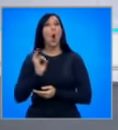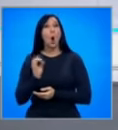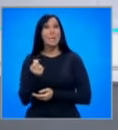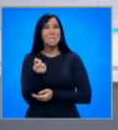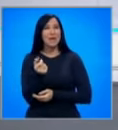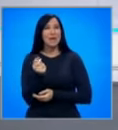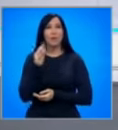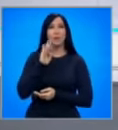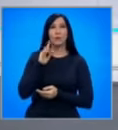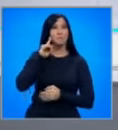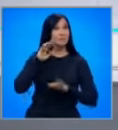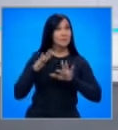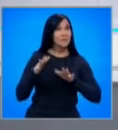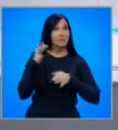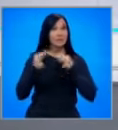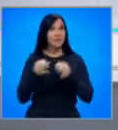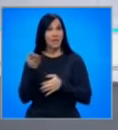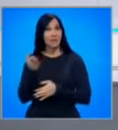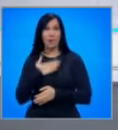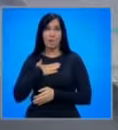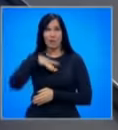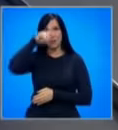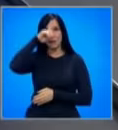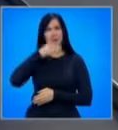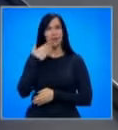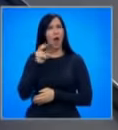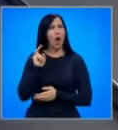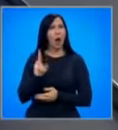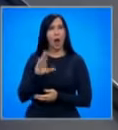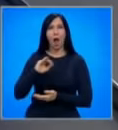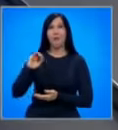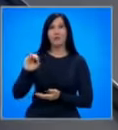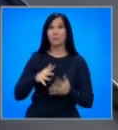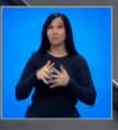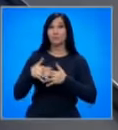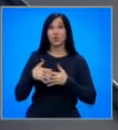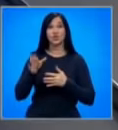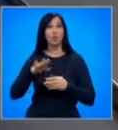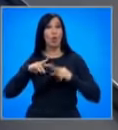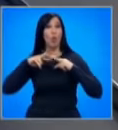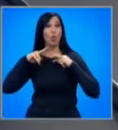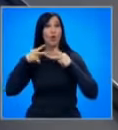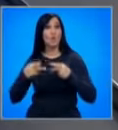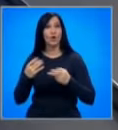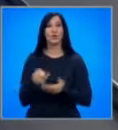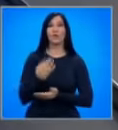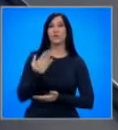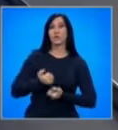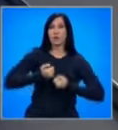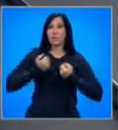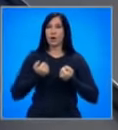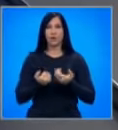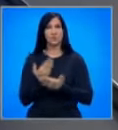за заразени с него вече и в Германия, и в Чехия. Как в Европа и в Съединените щати ще отговорят на новата заплаха?